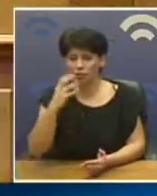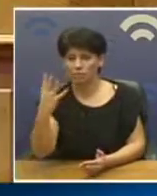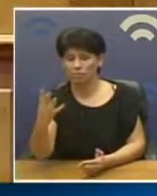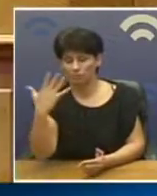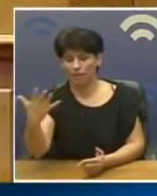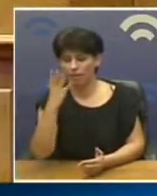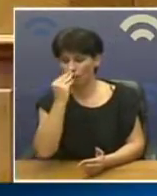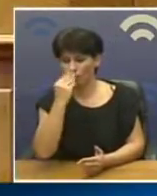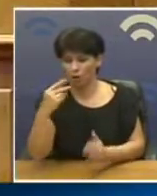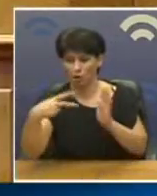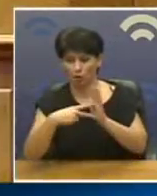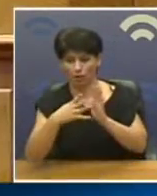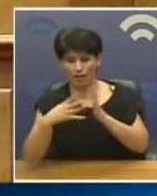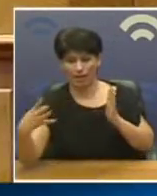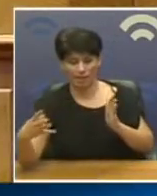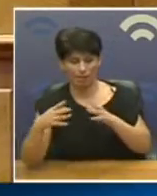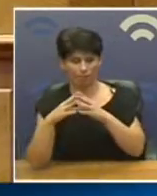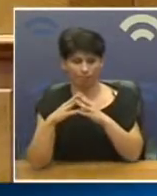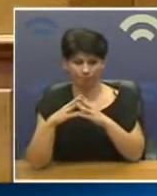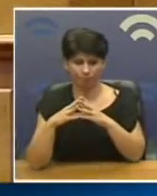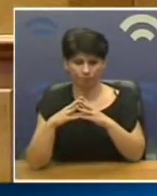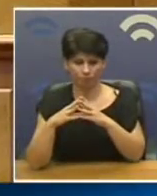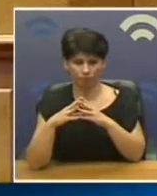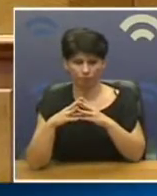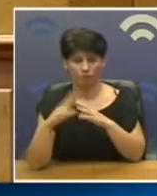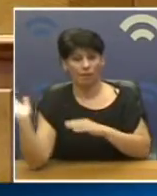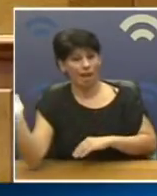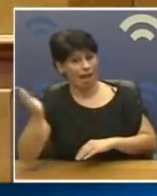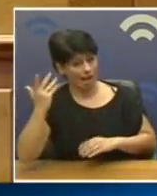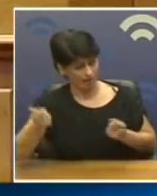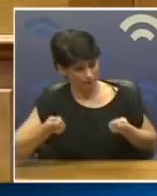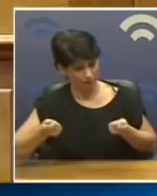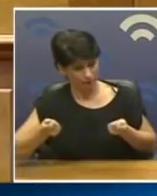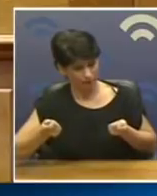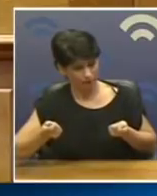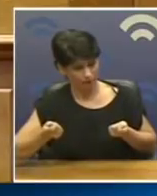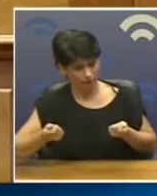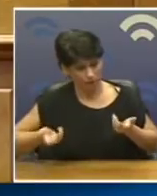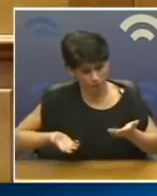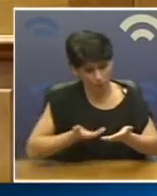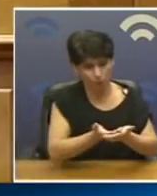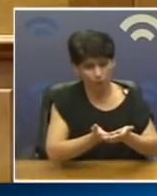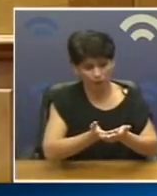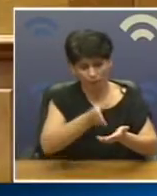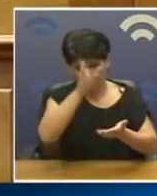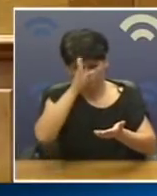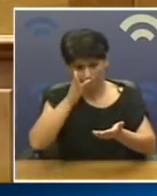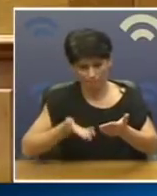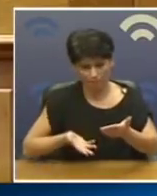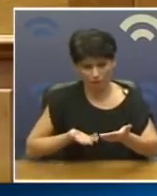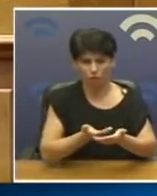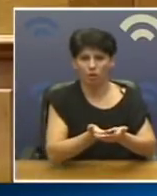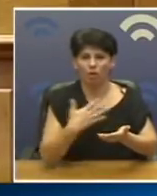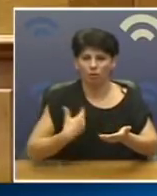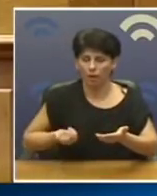19, επιλέξεις σας διαβάζω. Αν γίνει δίωξη για παθητική δωροδοκία, θα κάνω προσφυγή στο